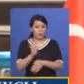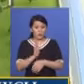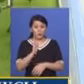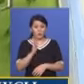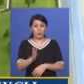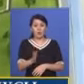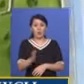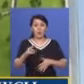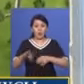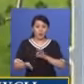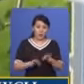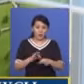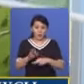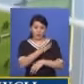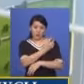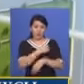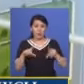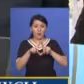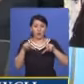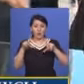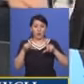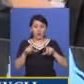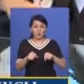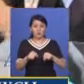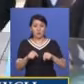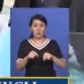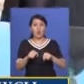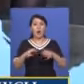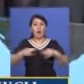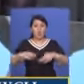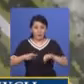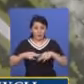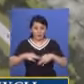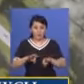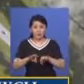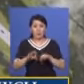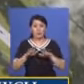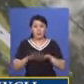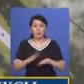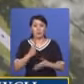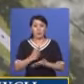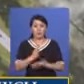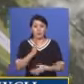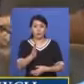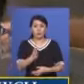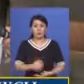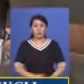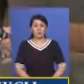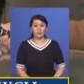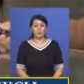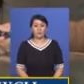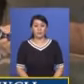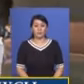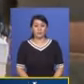отырады. Жоспарға сәйкес аурухана маңында жер асты және жер үсті автотұрақтары болмақ. центр санитарной авиации будет находиться